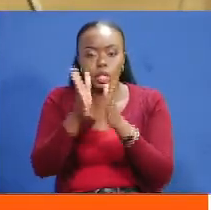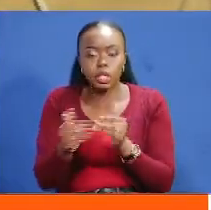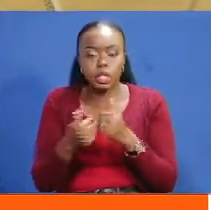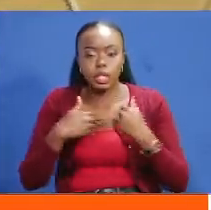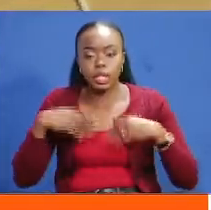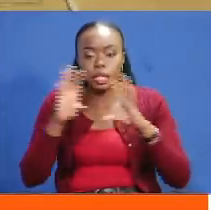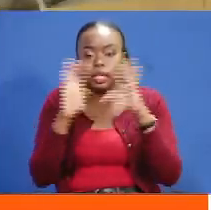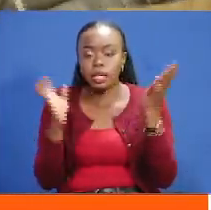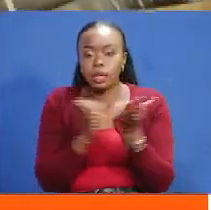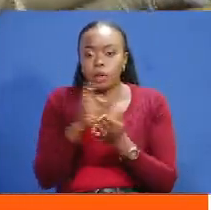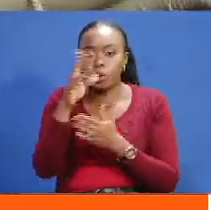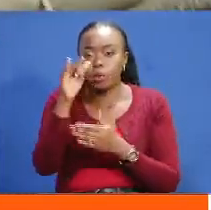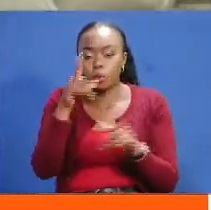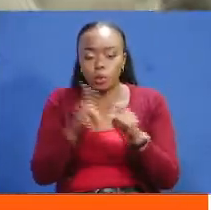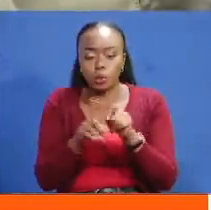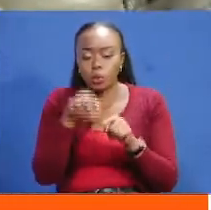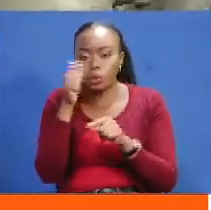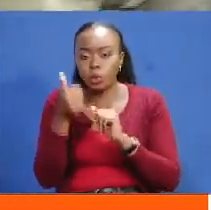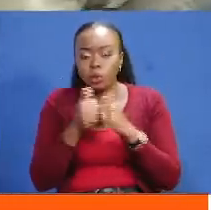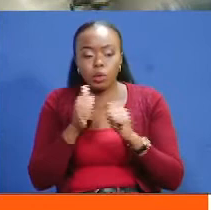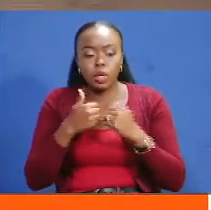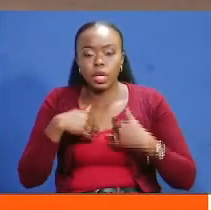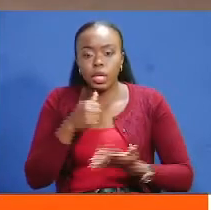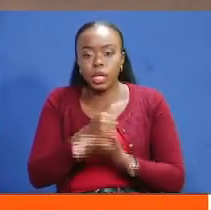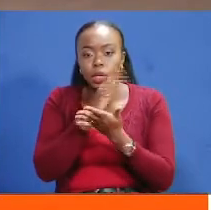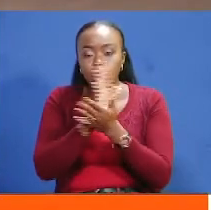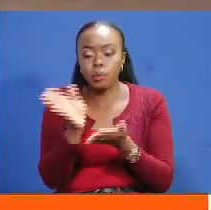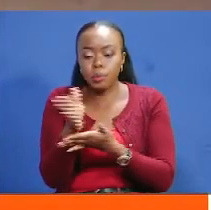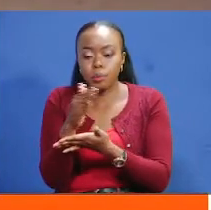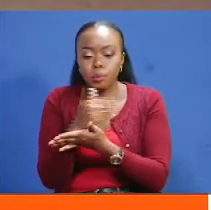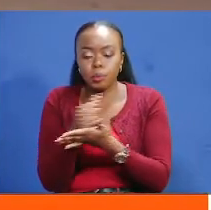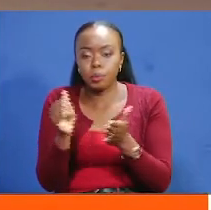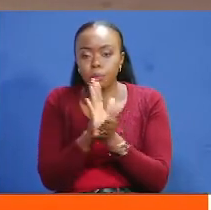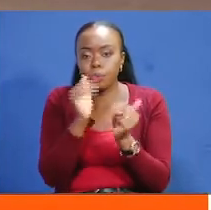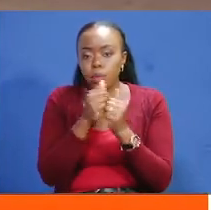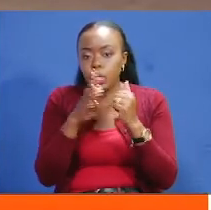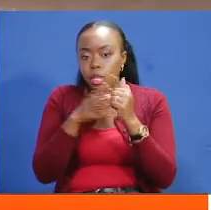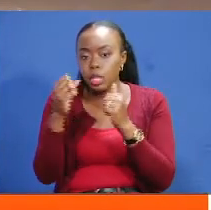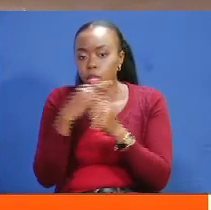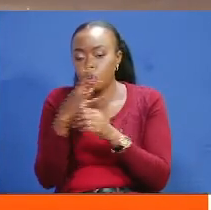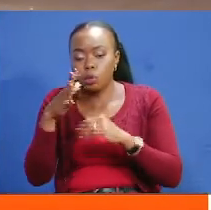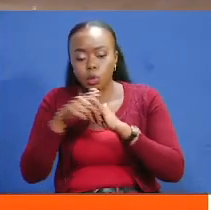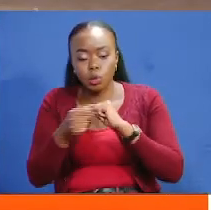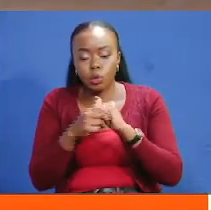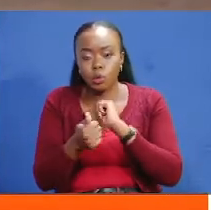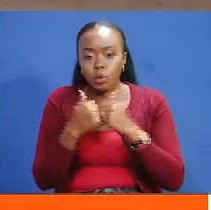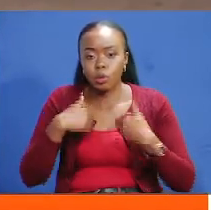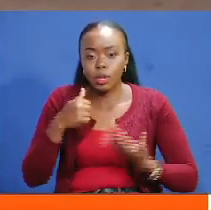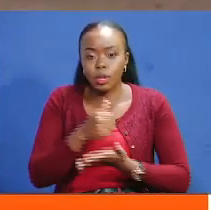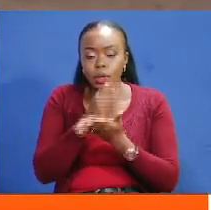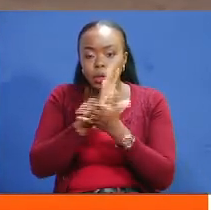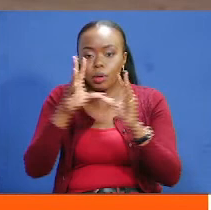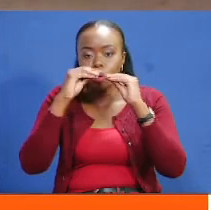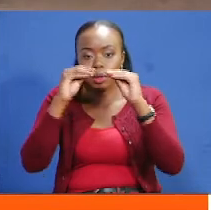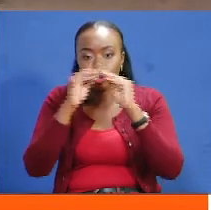na kampuni za Simba Cement na Savana Cement zilizosaidia kukusanya mifuko zaidi ya 500 ya mahindi